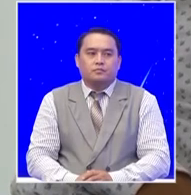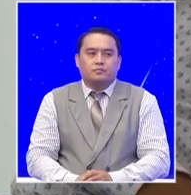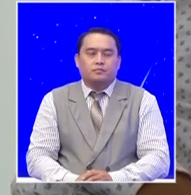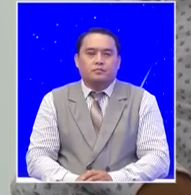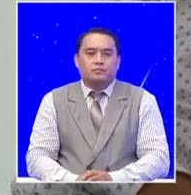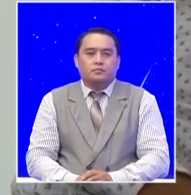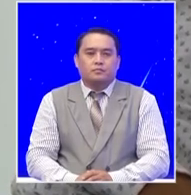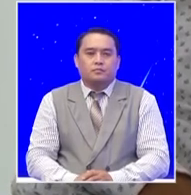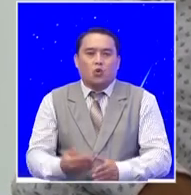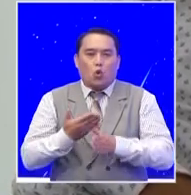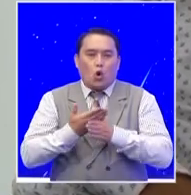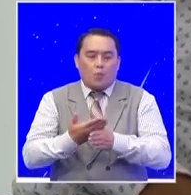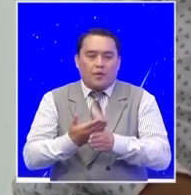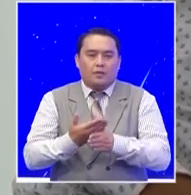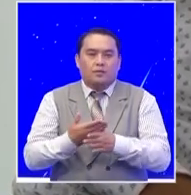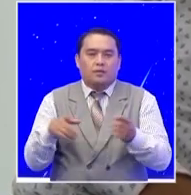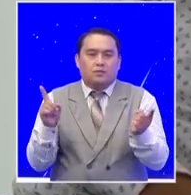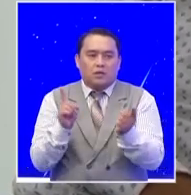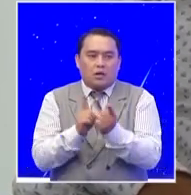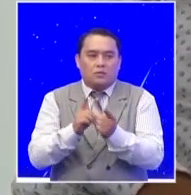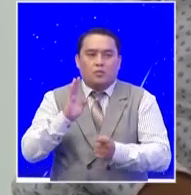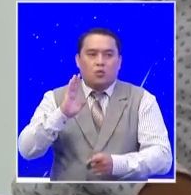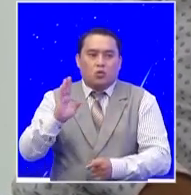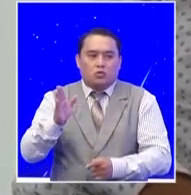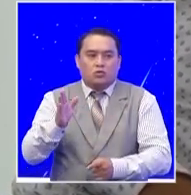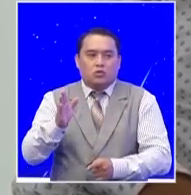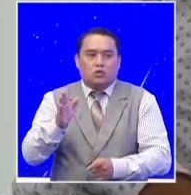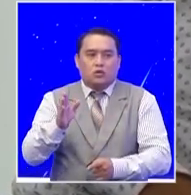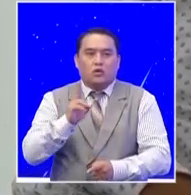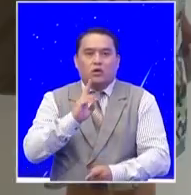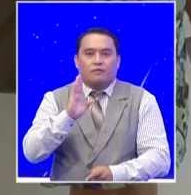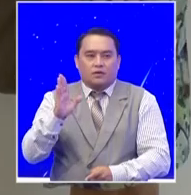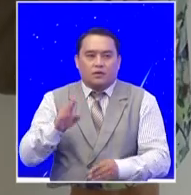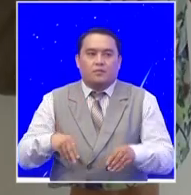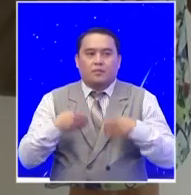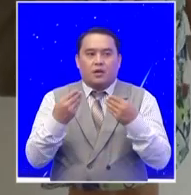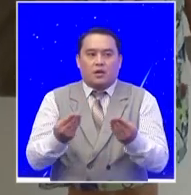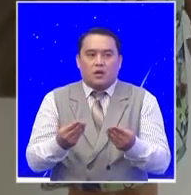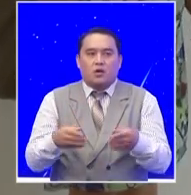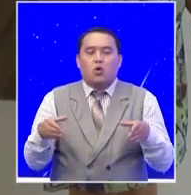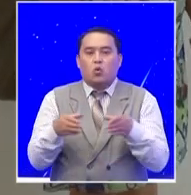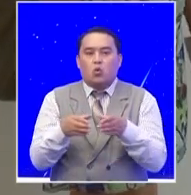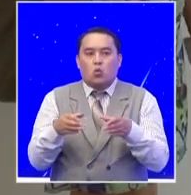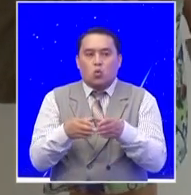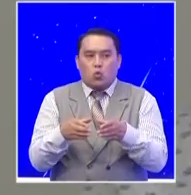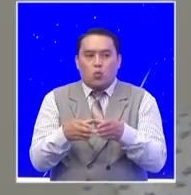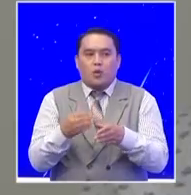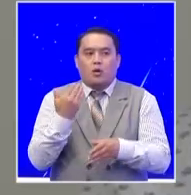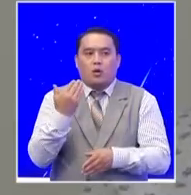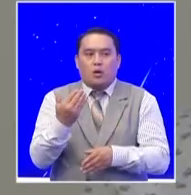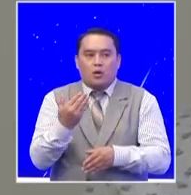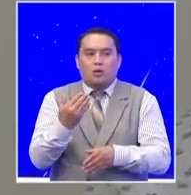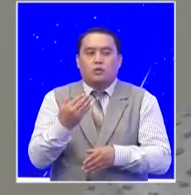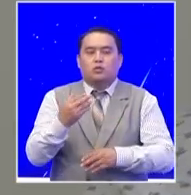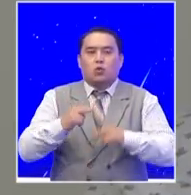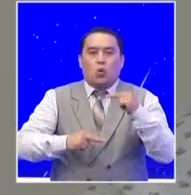бізге көмектескенде жомарт азаматтар кездесіп келешекте оларда пәтерлі болсын. Дифт Груп жауапкершілігі шектеулі серіктестігі Теңіз